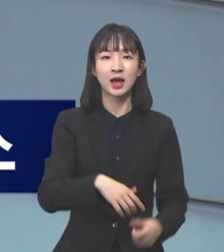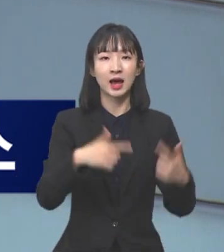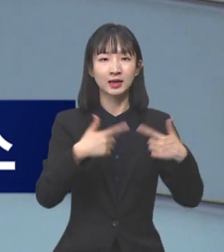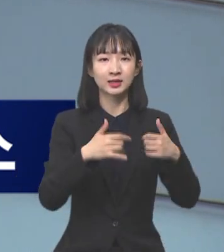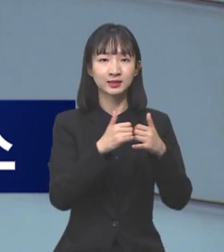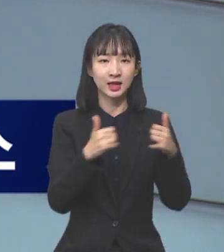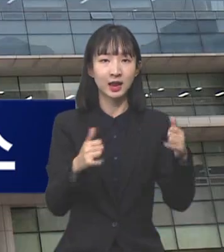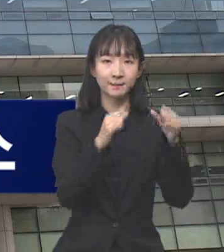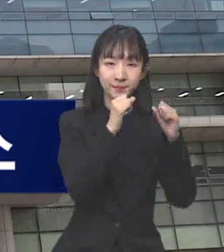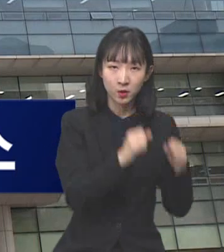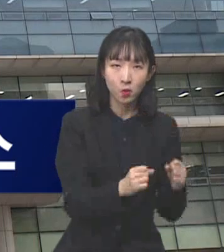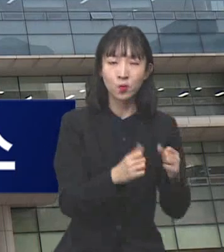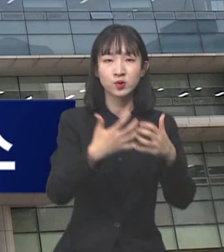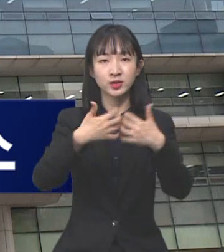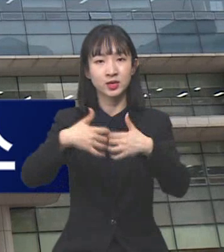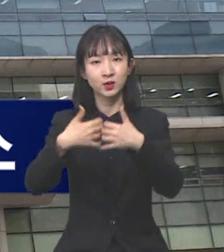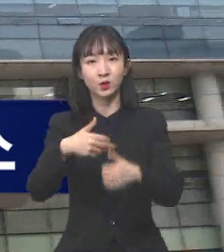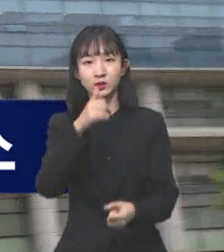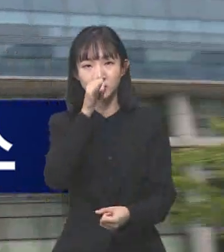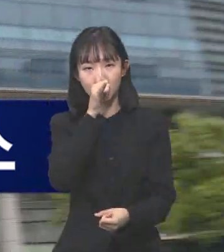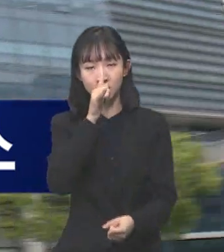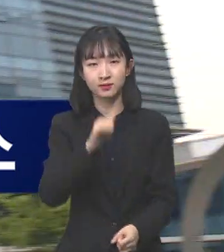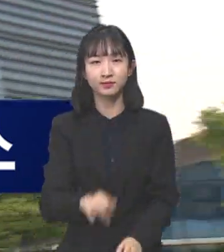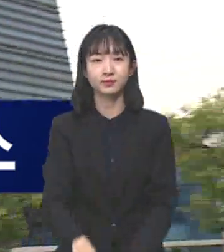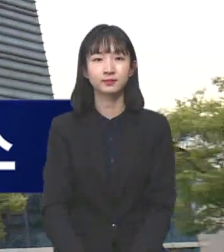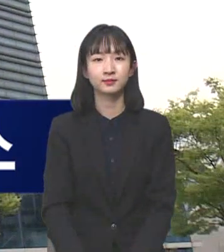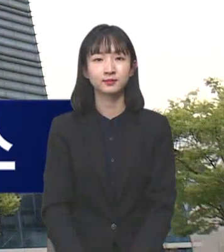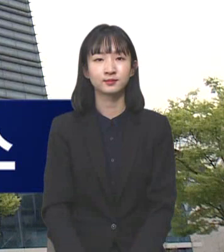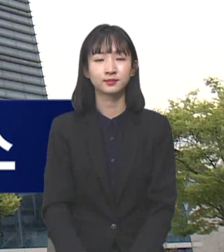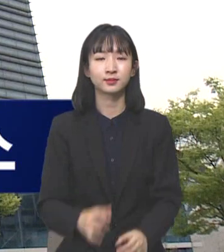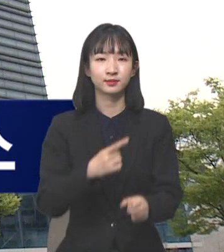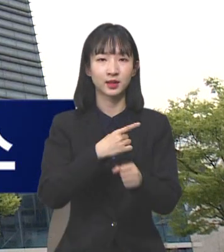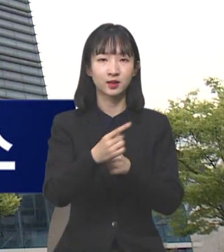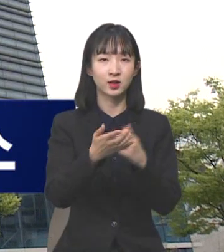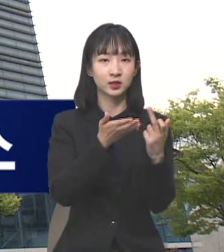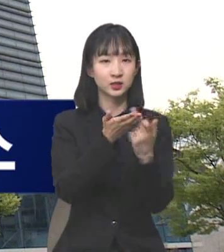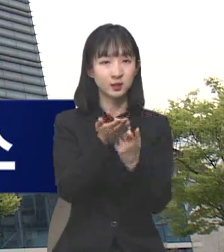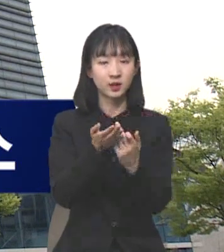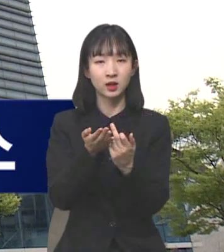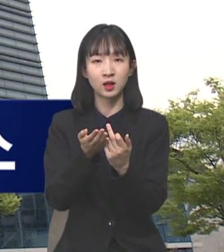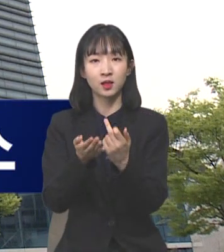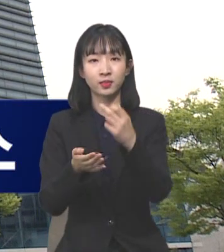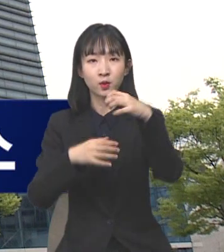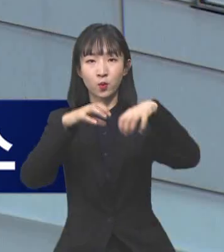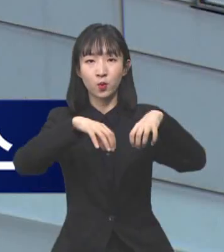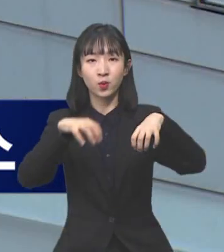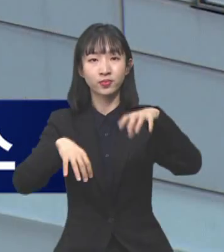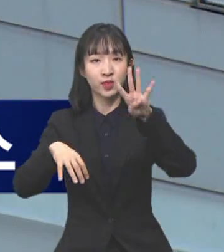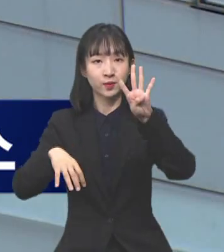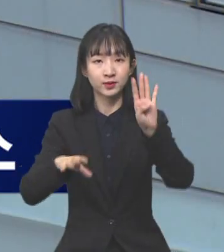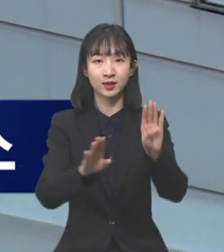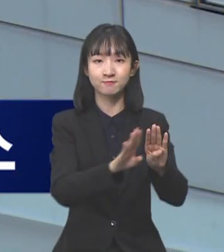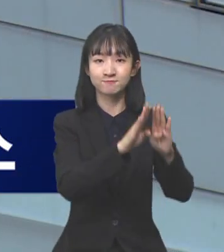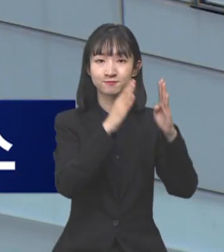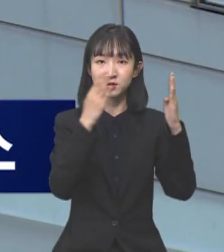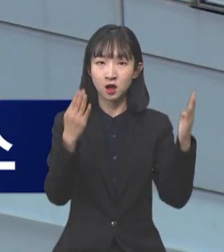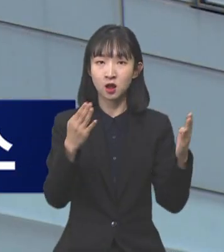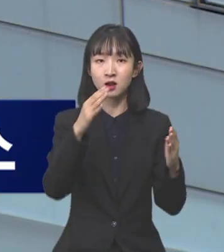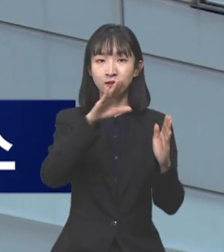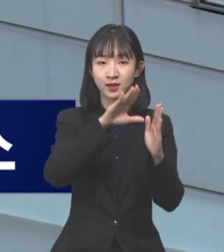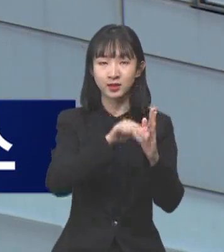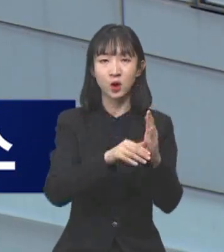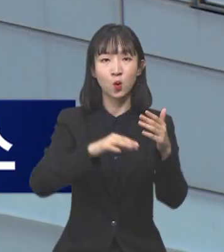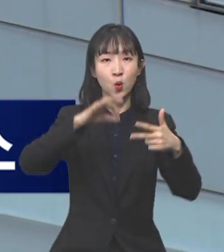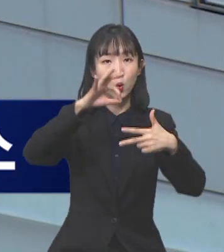설치 해 민원서류 발급 등의 행정 업무를 처리합니다 내년에 섬 4곳에 행정 지원 센터가 문을 열면 옹진군 23